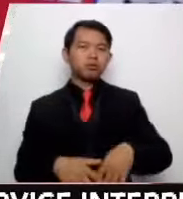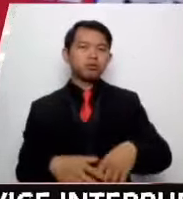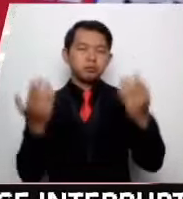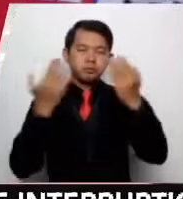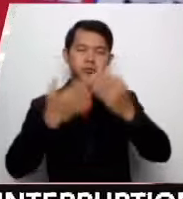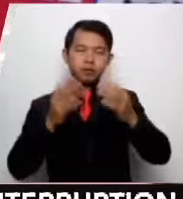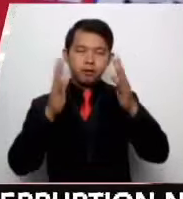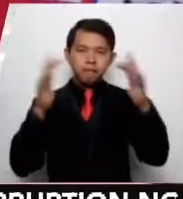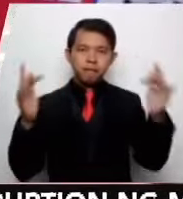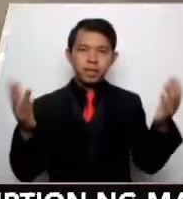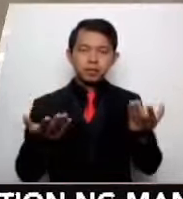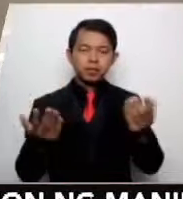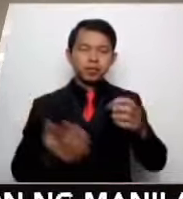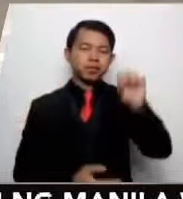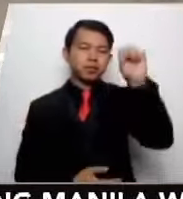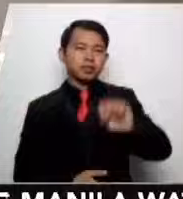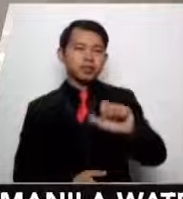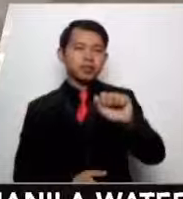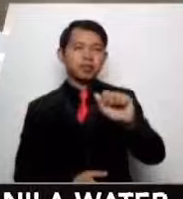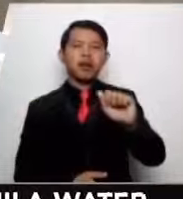Africa.